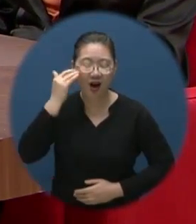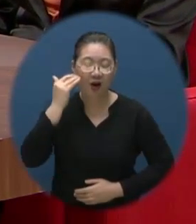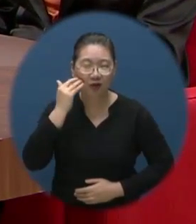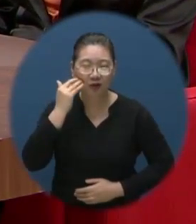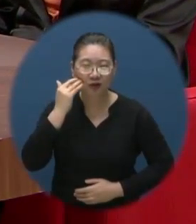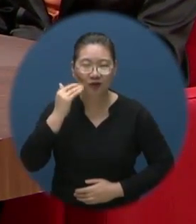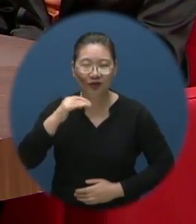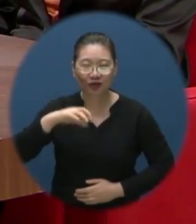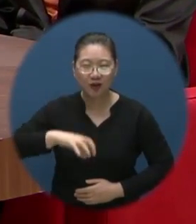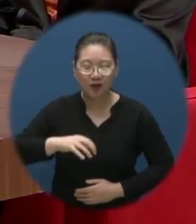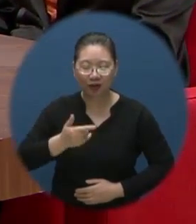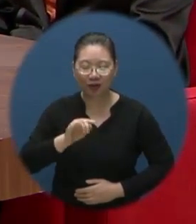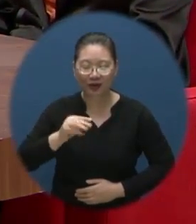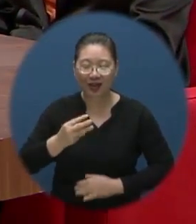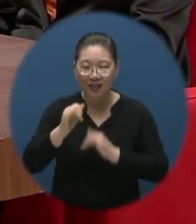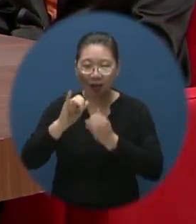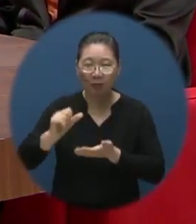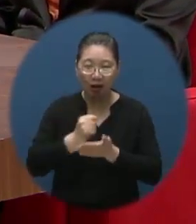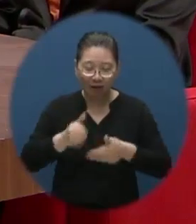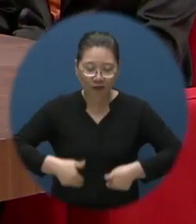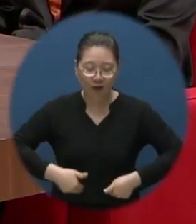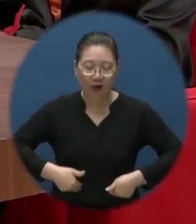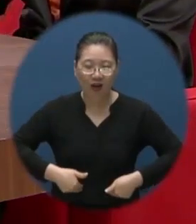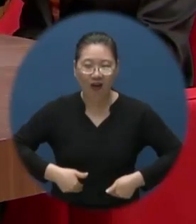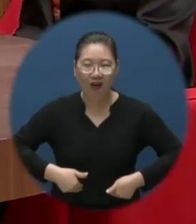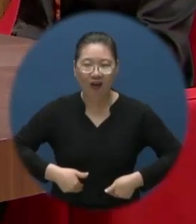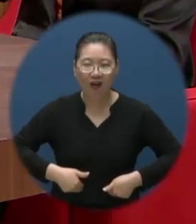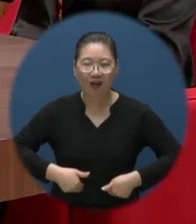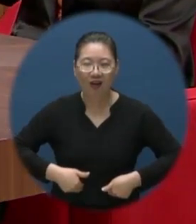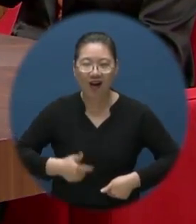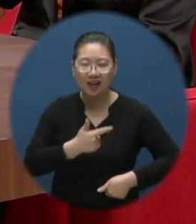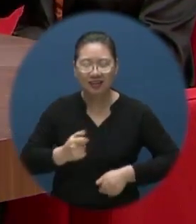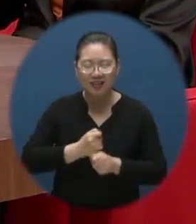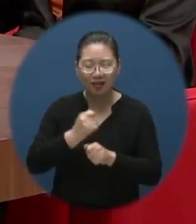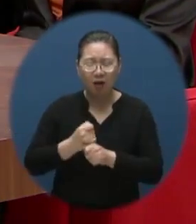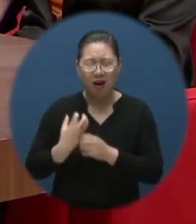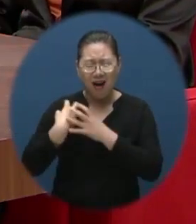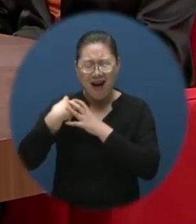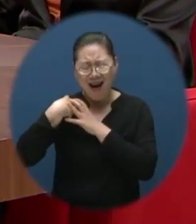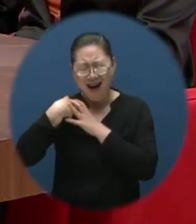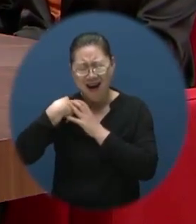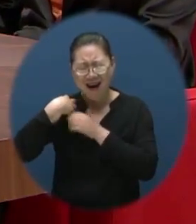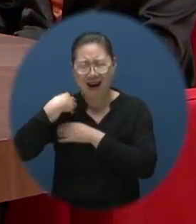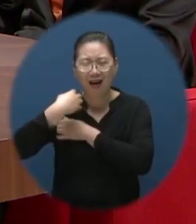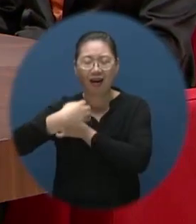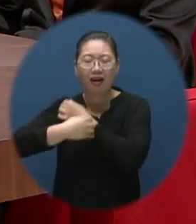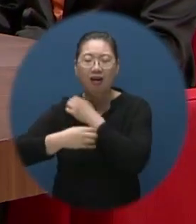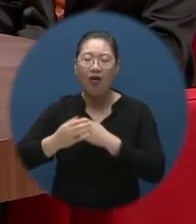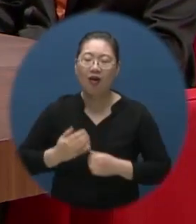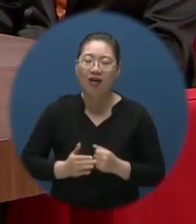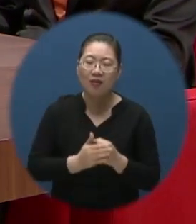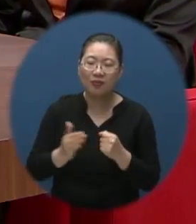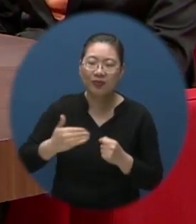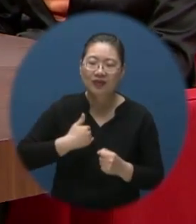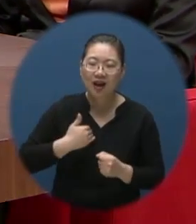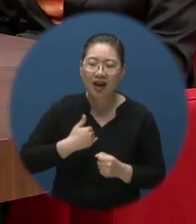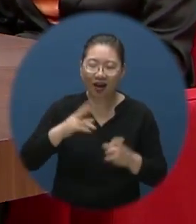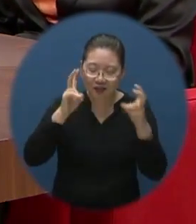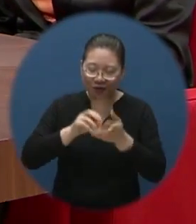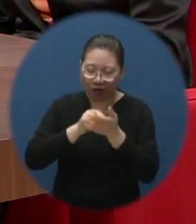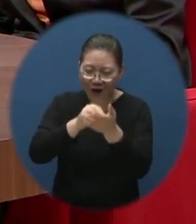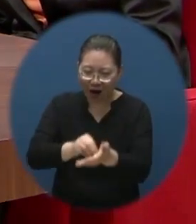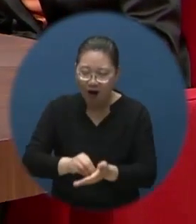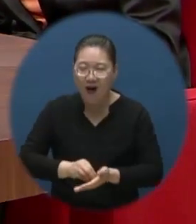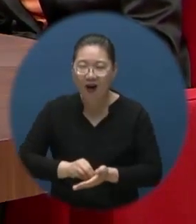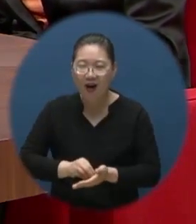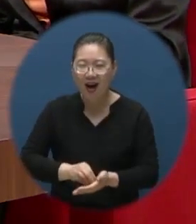우리나라에도 노벨상 받아야 된다. 참 큰 짐이 제 어깨에 있잖아요. 그러니까 내 취업하랍니다